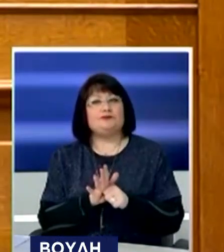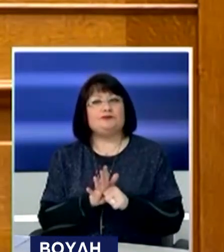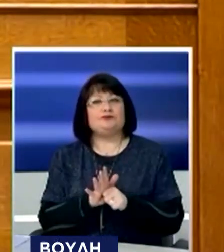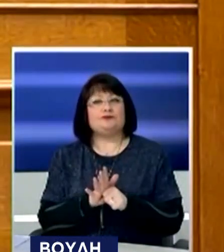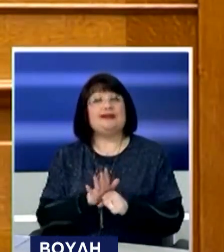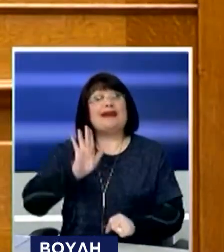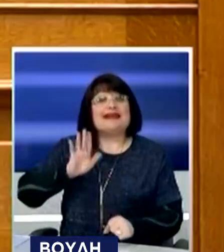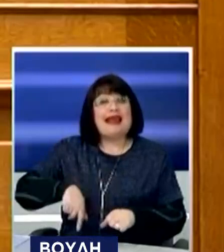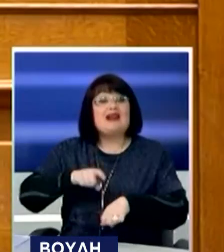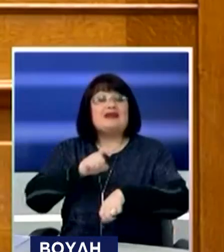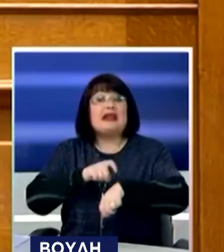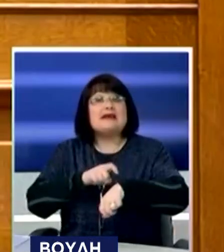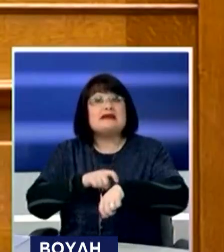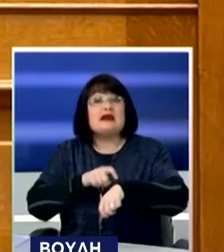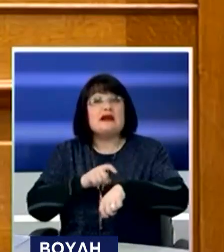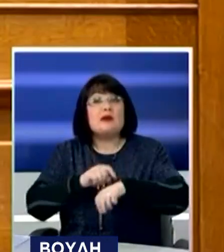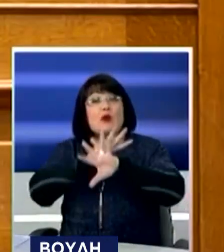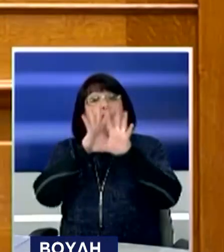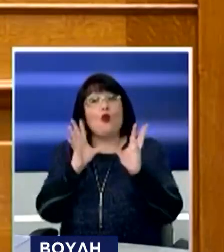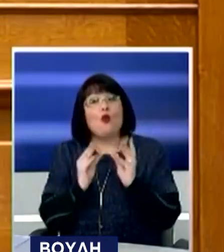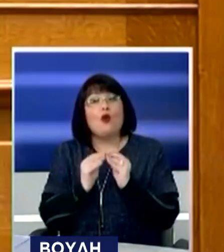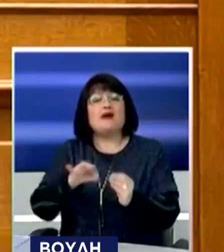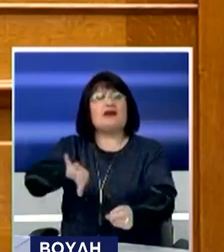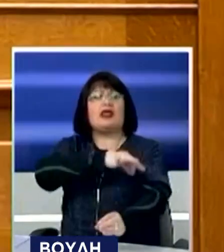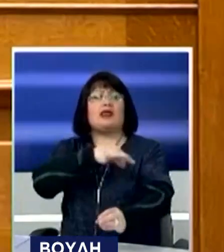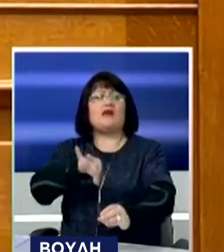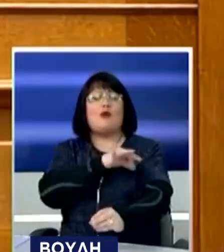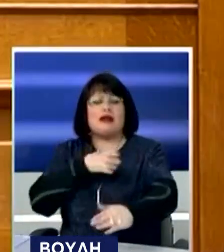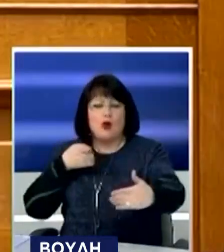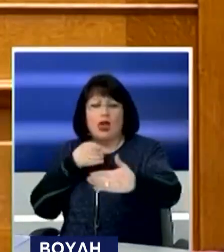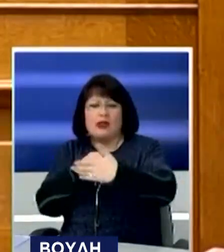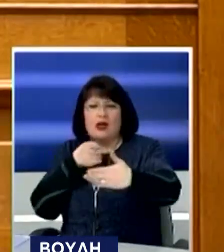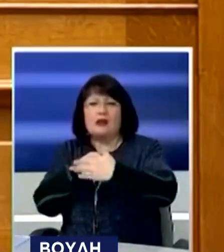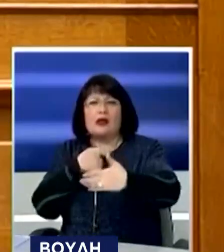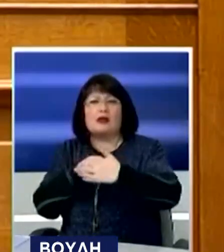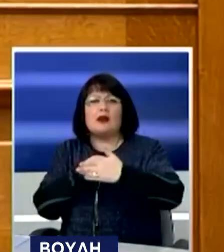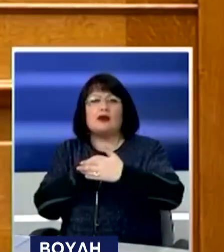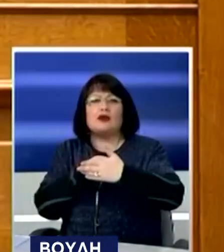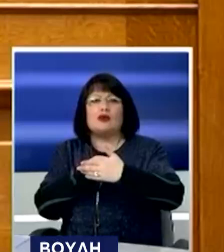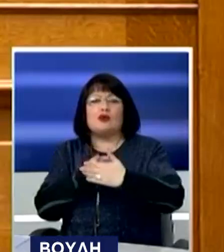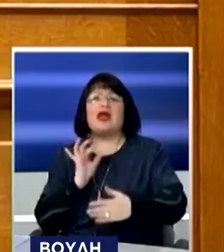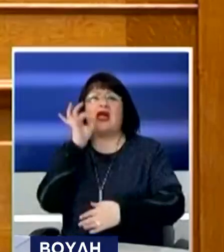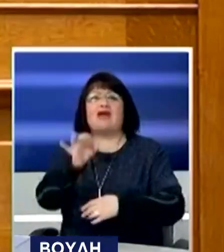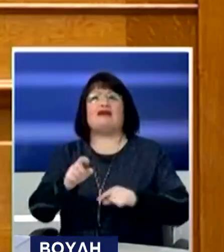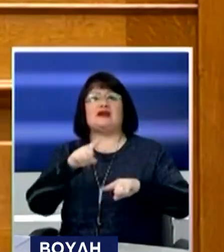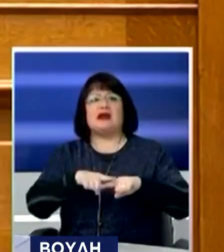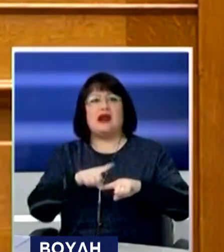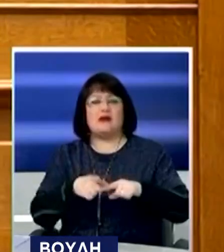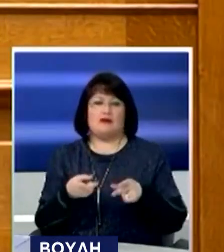αυτή την ίστατη στιγμή και μετά από όλα αυτά τα διπλωματικά αδιέξοδα στα οποία έχει βρεθεί η χώρα μας τελευταίους